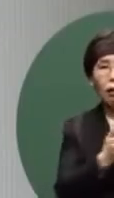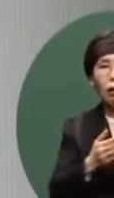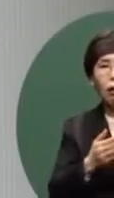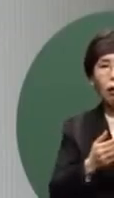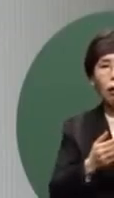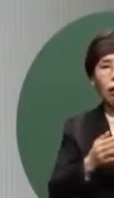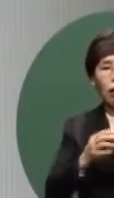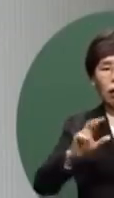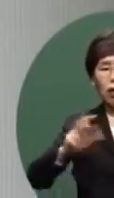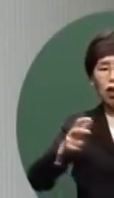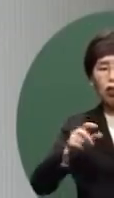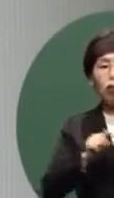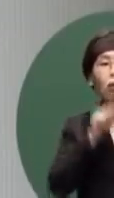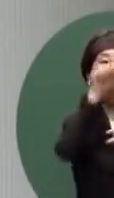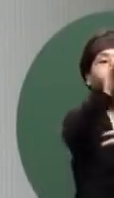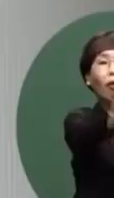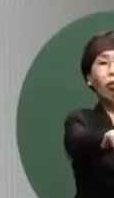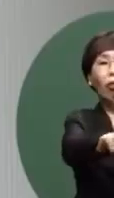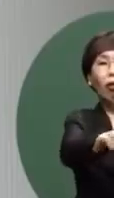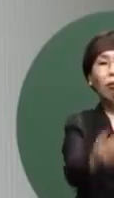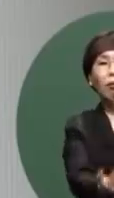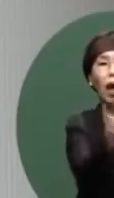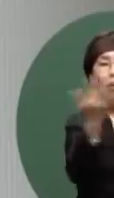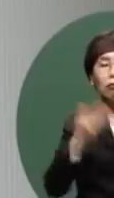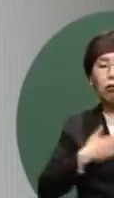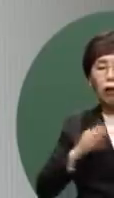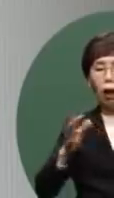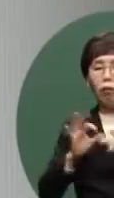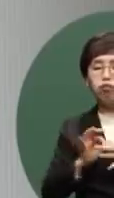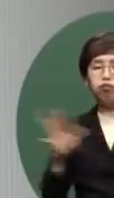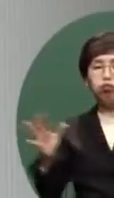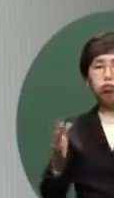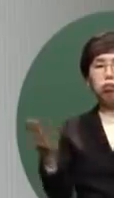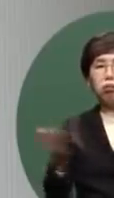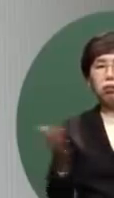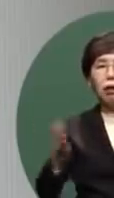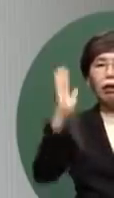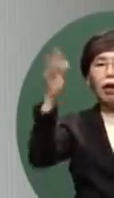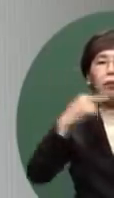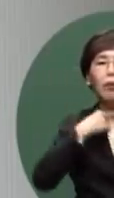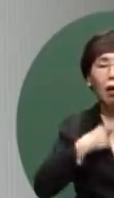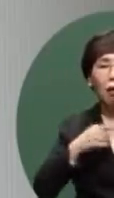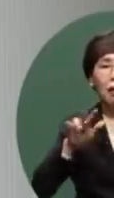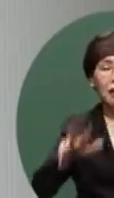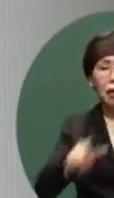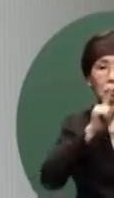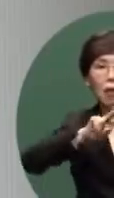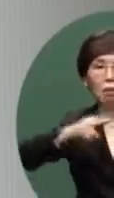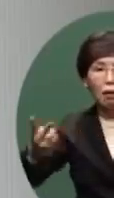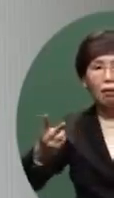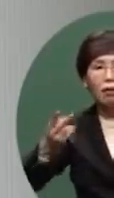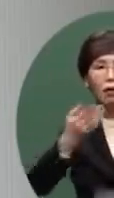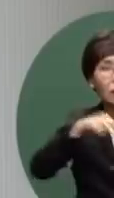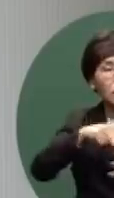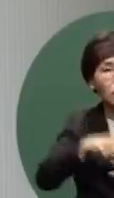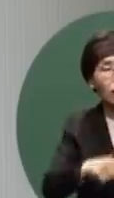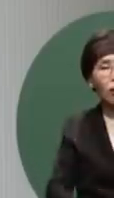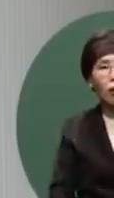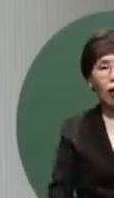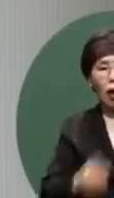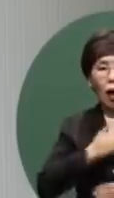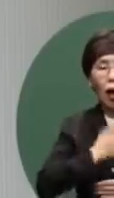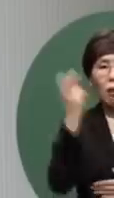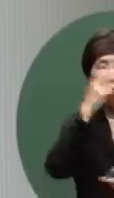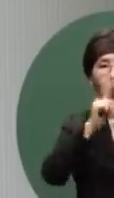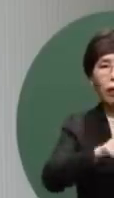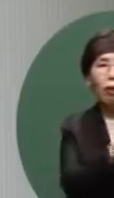일이고 우리하고는 무관한 일인데 이런 말씀을 처음에 하셨어요. 지금은 다른 얘기를 하시지만 이런